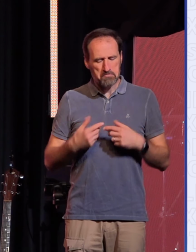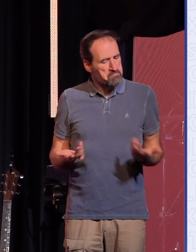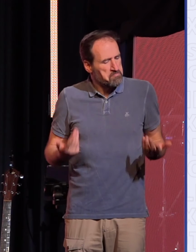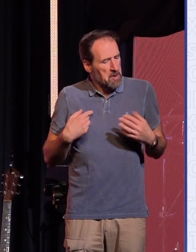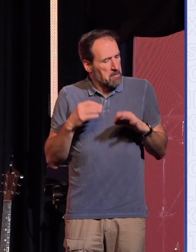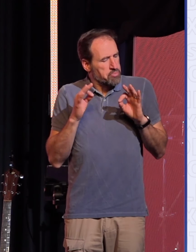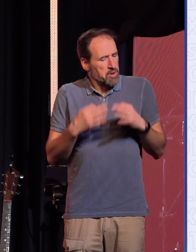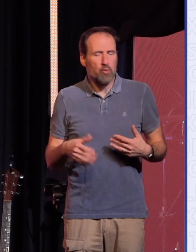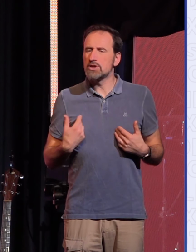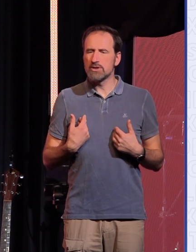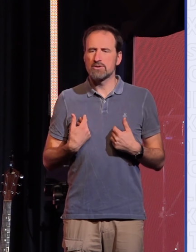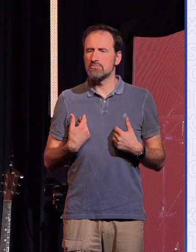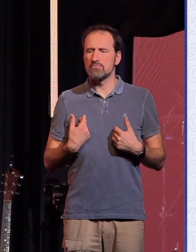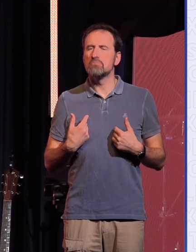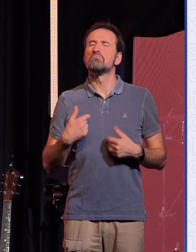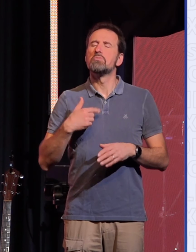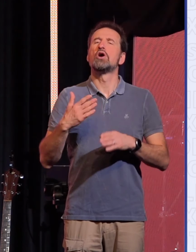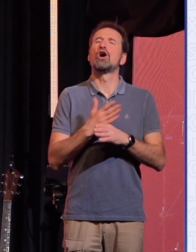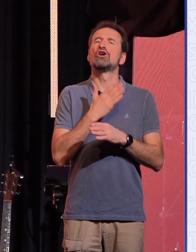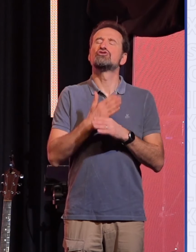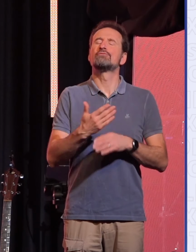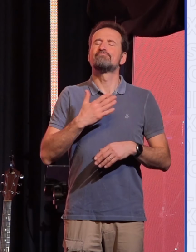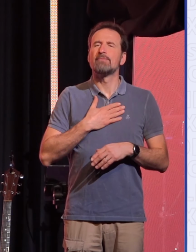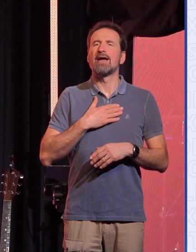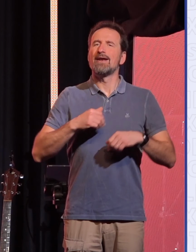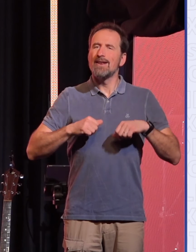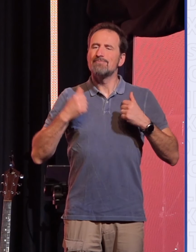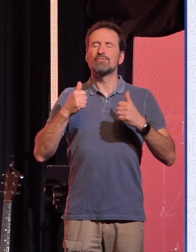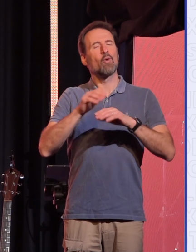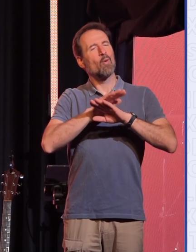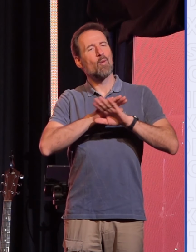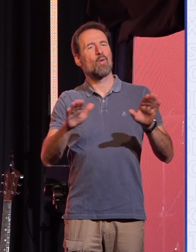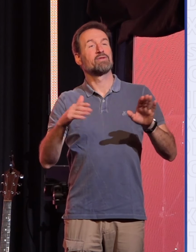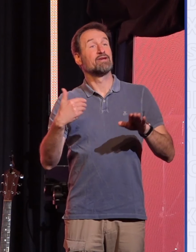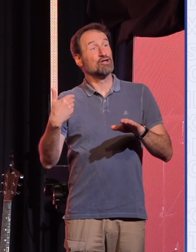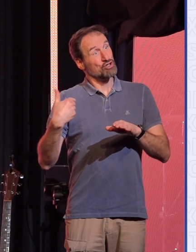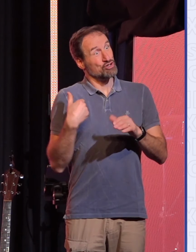dass ich mein Leben komplett auf Jesus und auf sein Reich ausrichten kann.